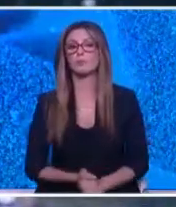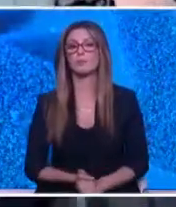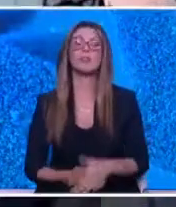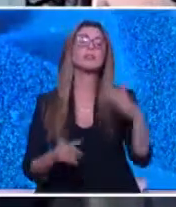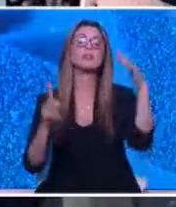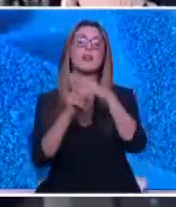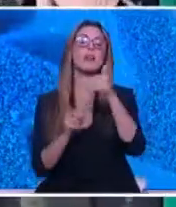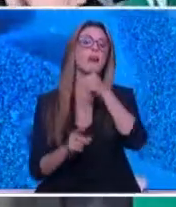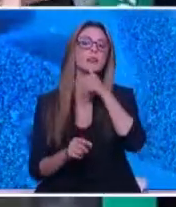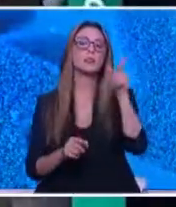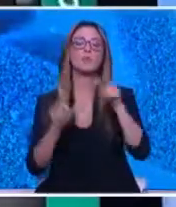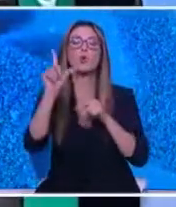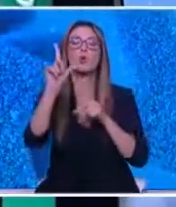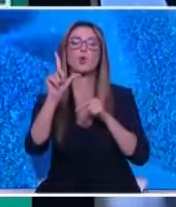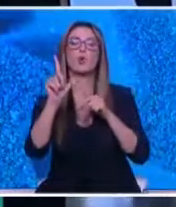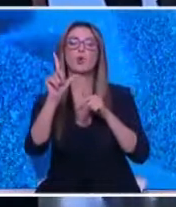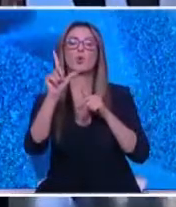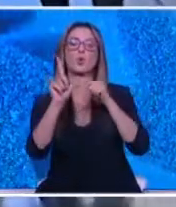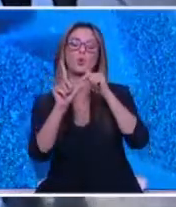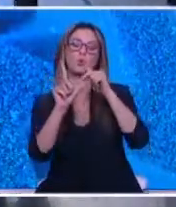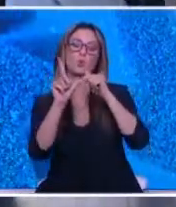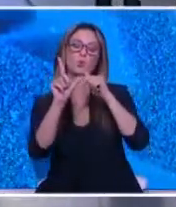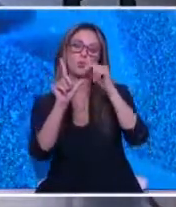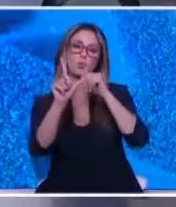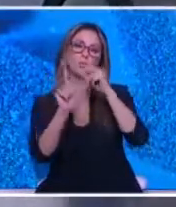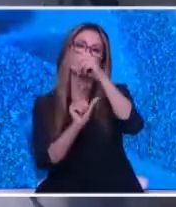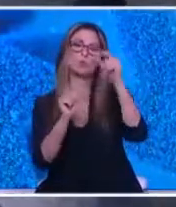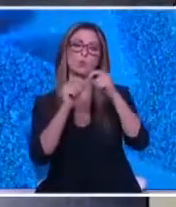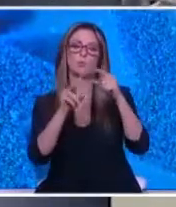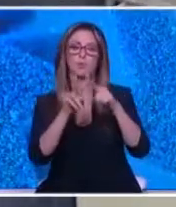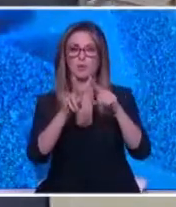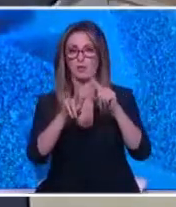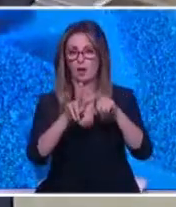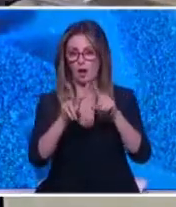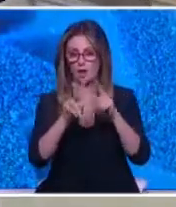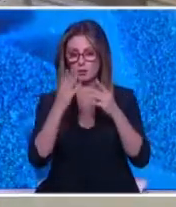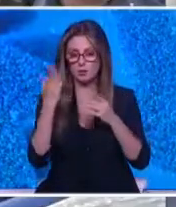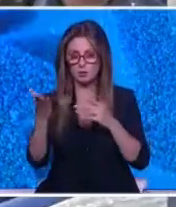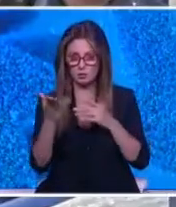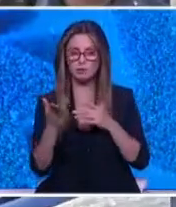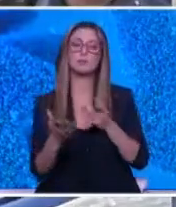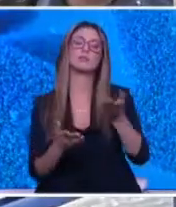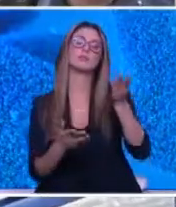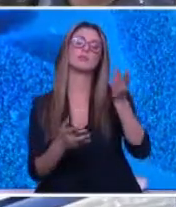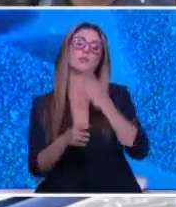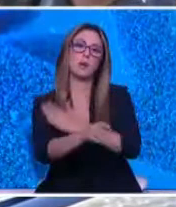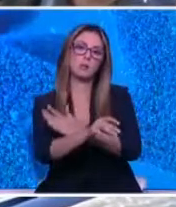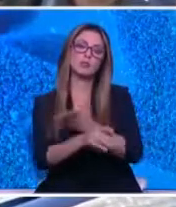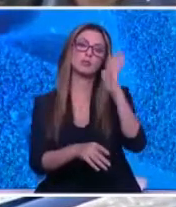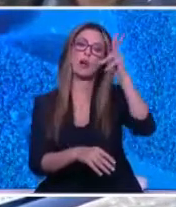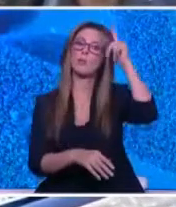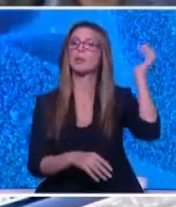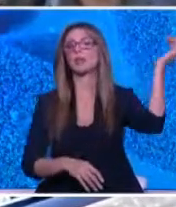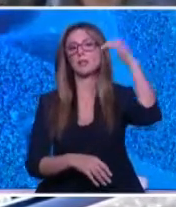Saldırgan Lübnan asıllı Amerikalı, yani ailesi Lübnanlı, Lübnan'dan Amerika'ya göç etmiş. New